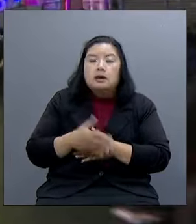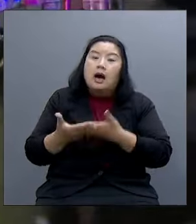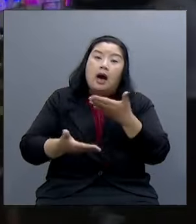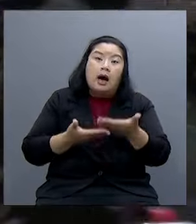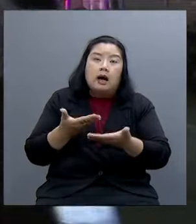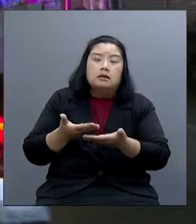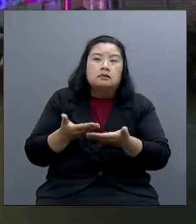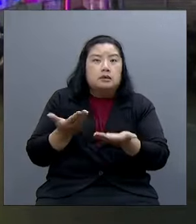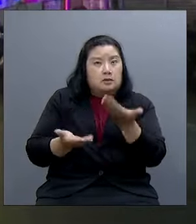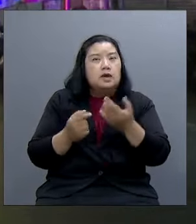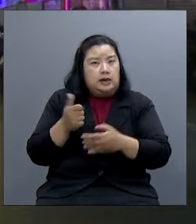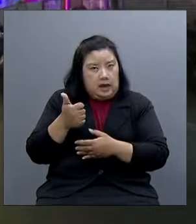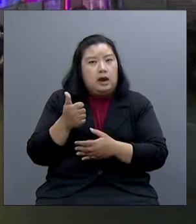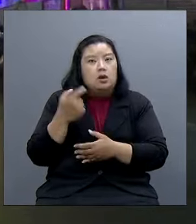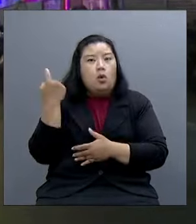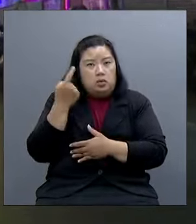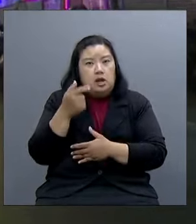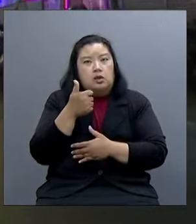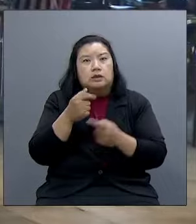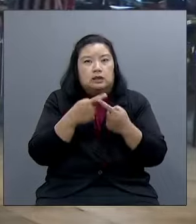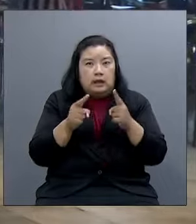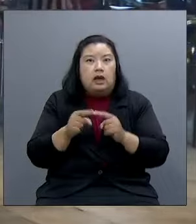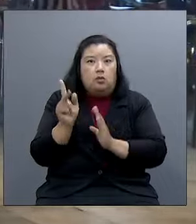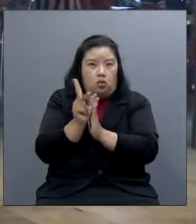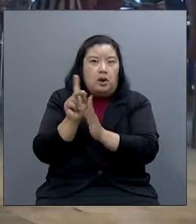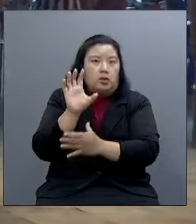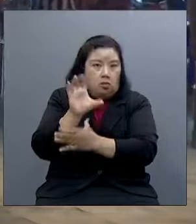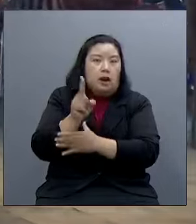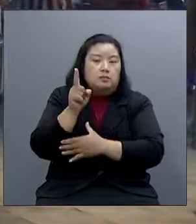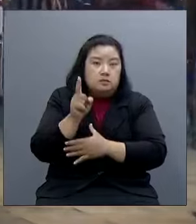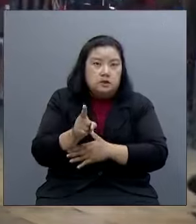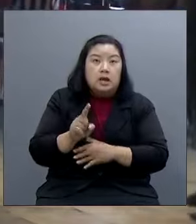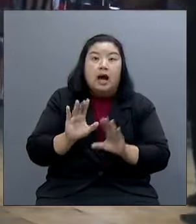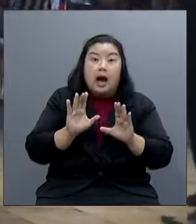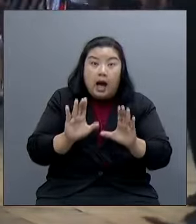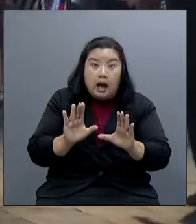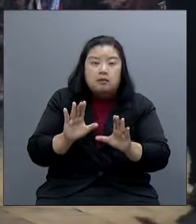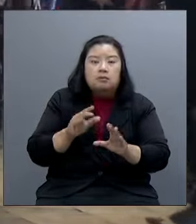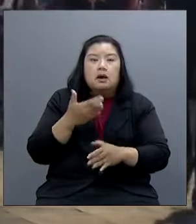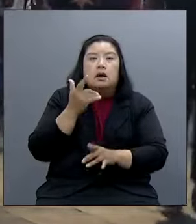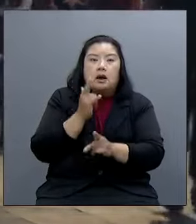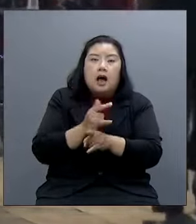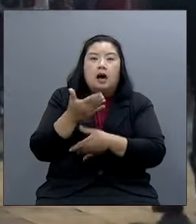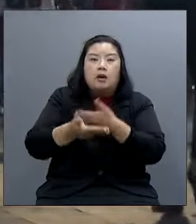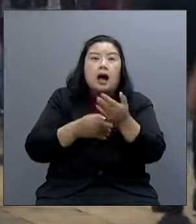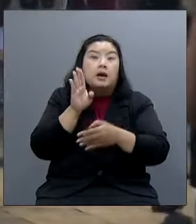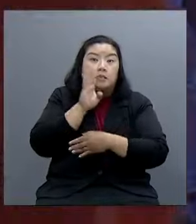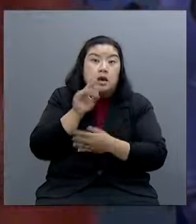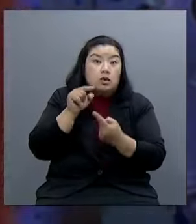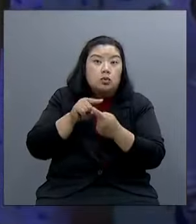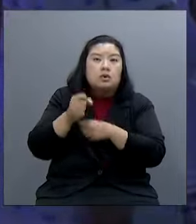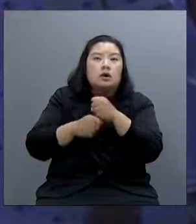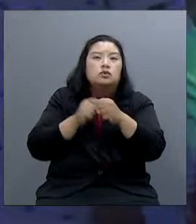คะแต่ก็ต้องบังคับใช้กฎหมายอย่างเข้มงวดในการไม่ขายแอลกอฮอล์ให้กับเด็กและเยาวชนค่ะ